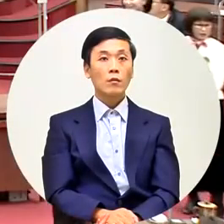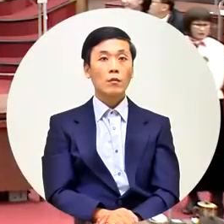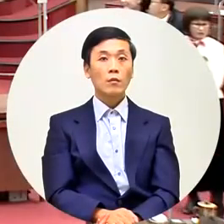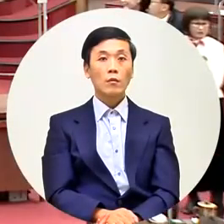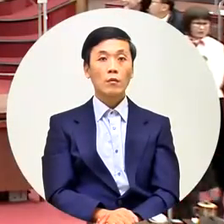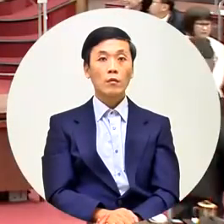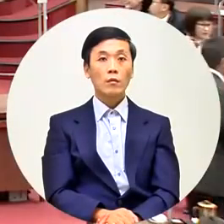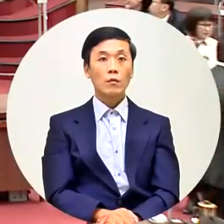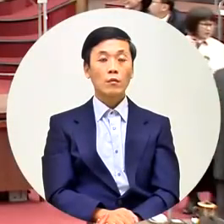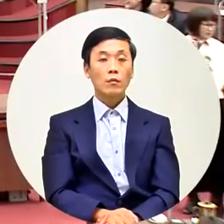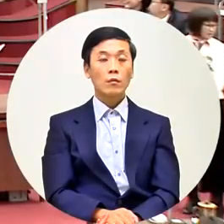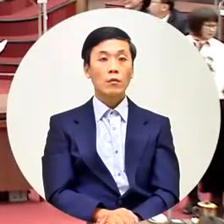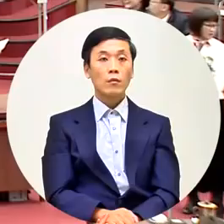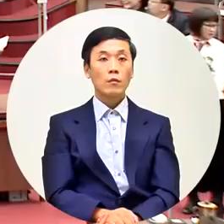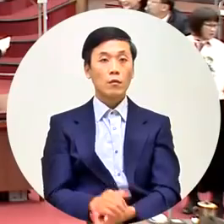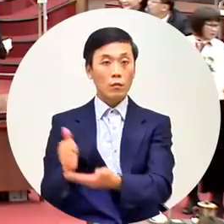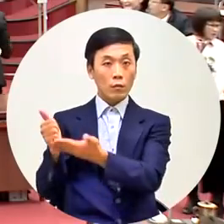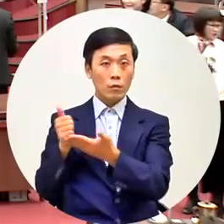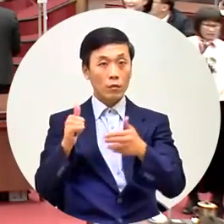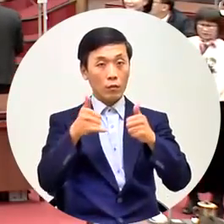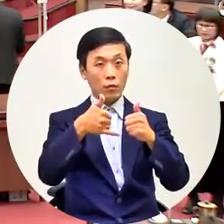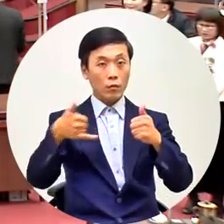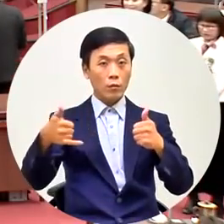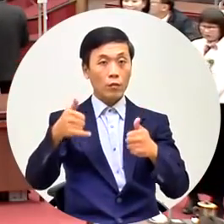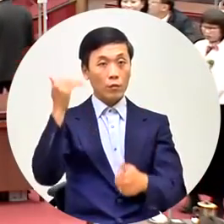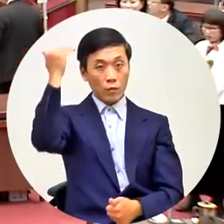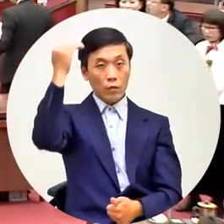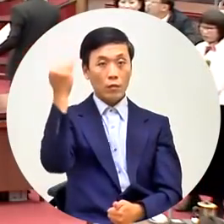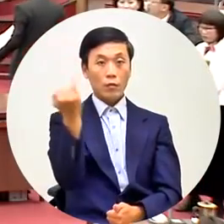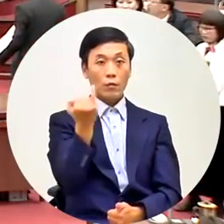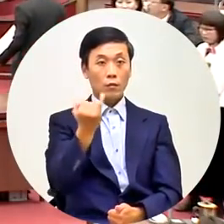请高敏玲议员领取选票。